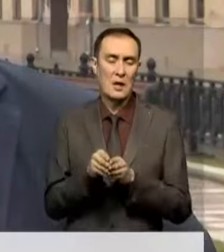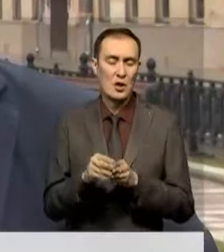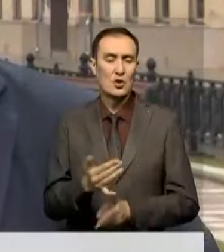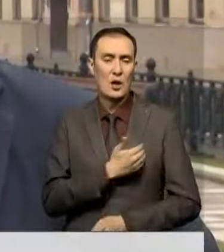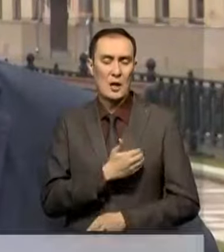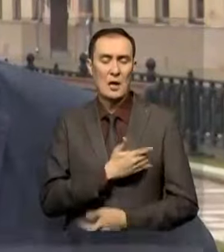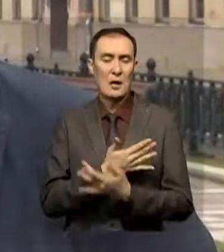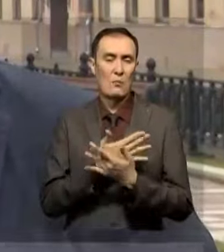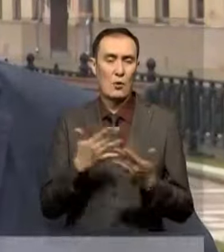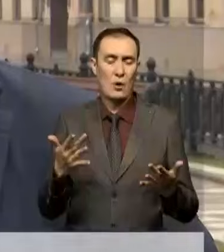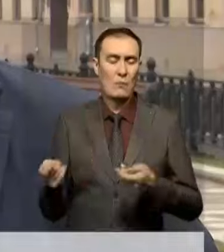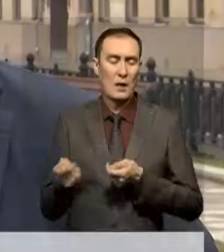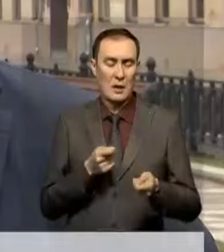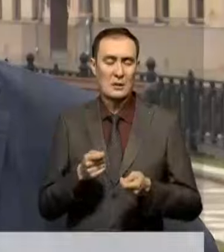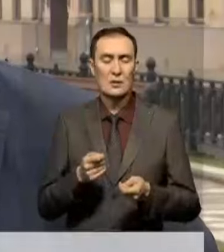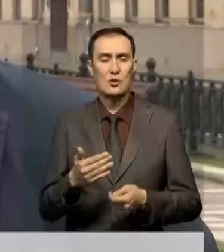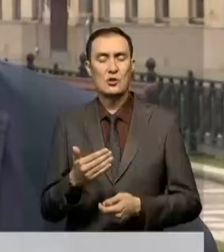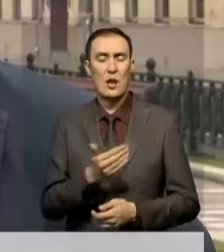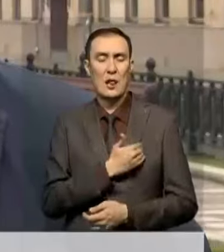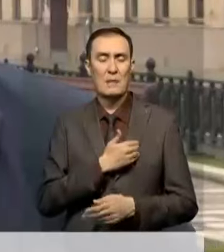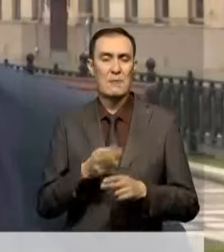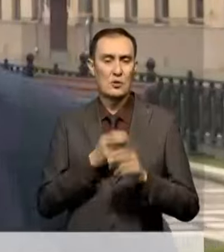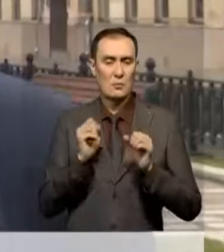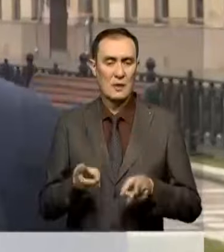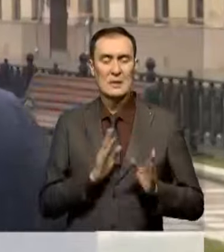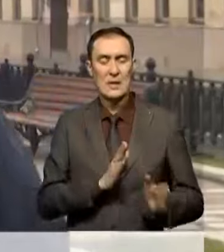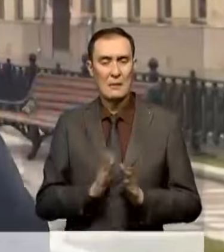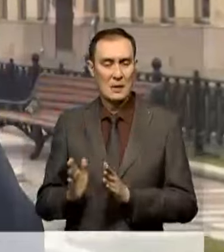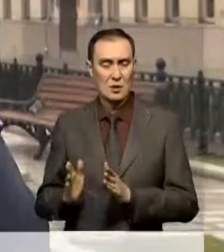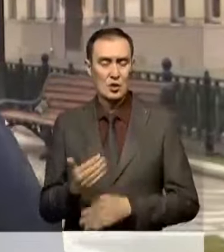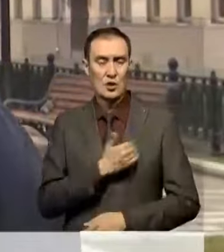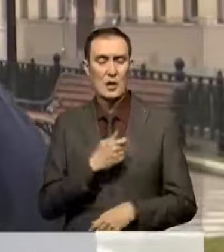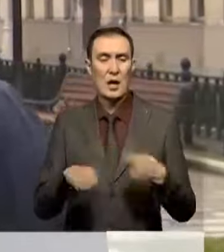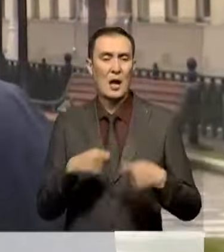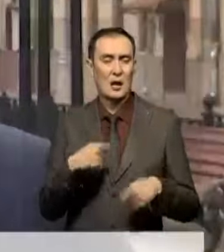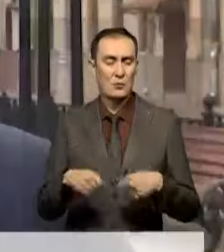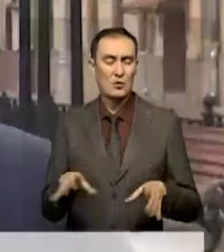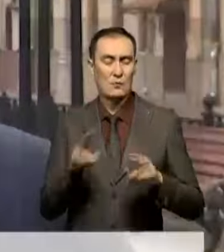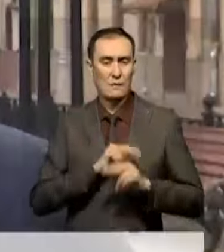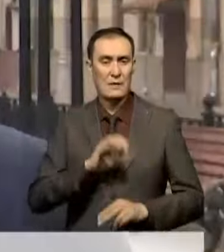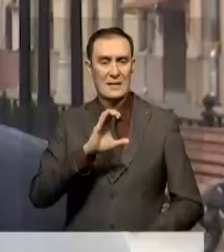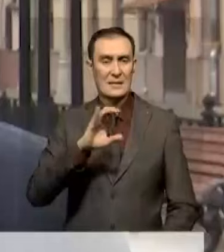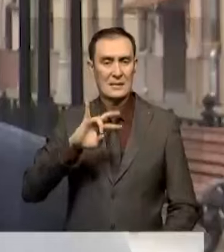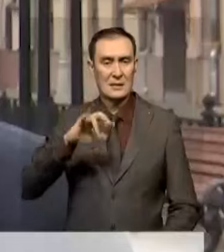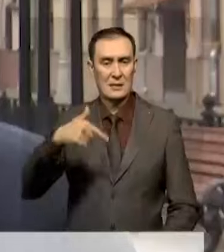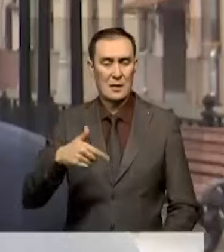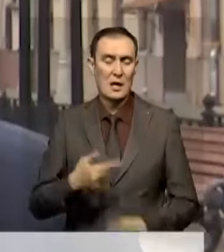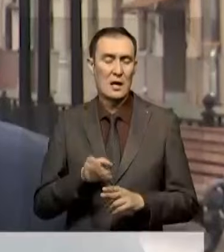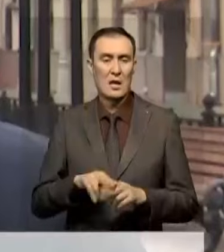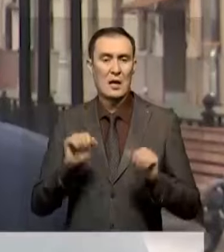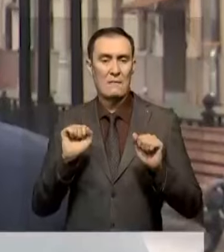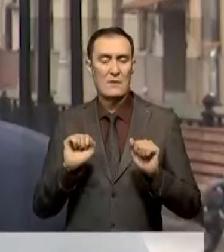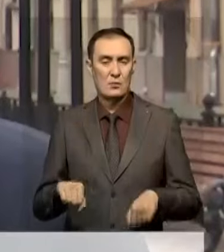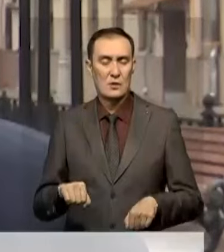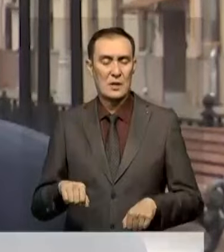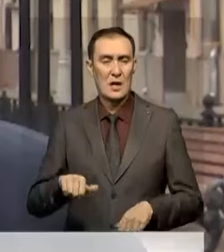стремление к многополярности, объединяет стремление к безопасности, стремление к стабильности, стремление к экономическому сотрудничеству. СНГ это возможность для лидеров